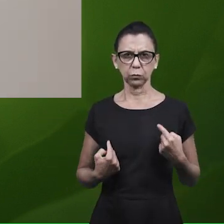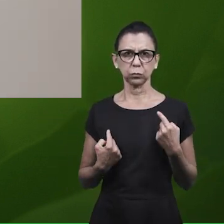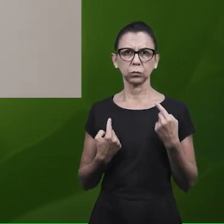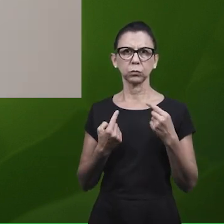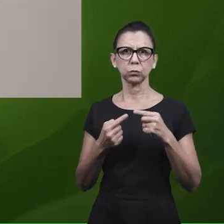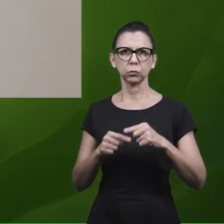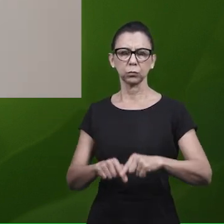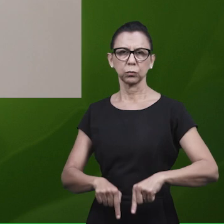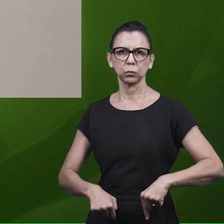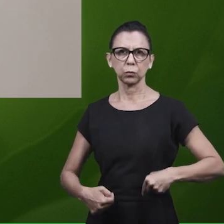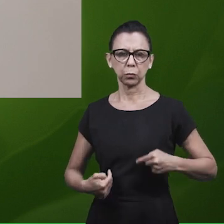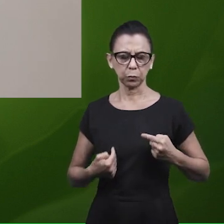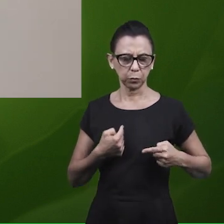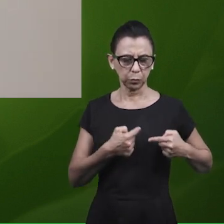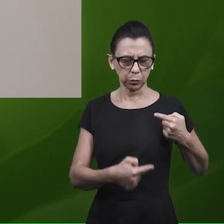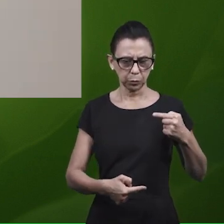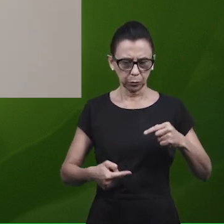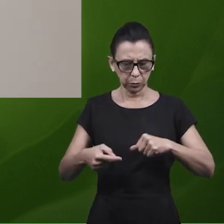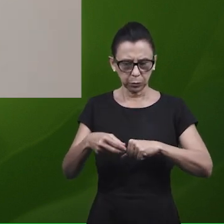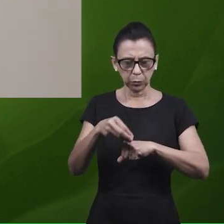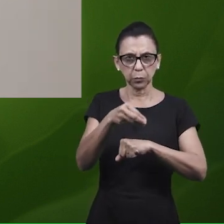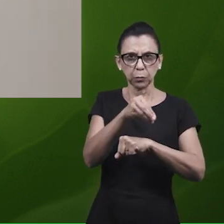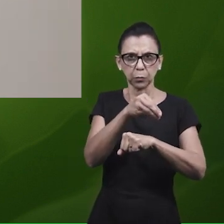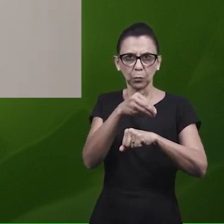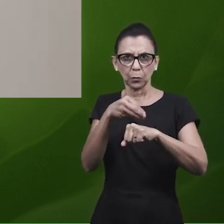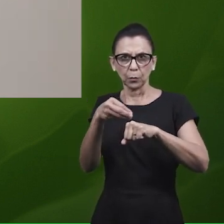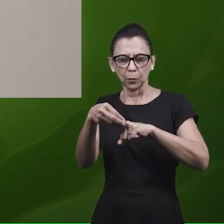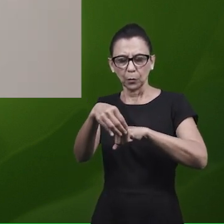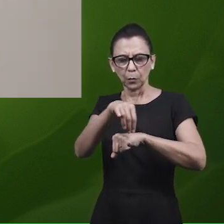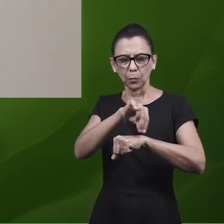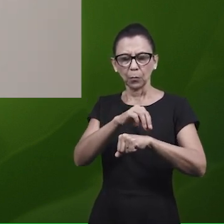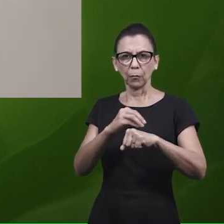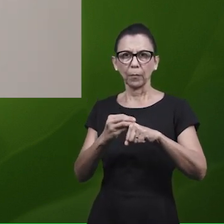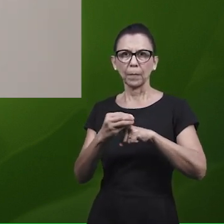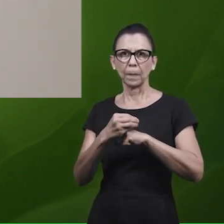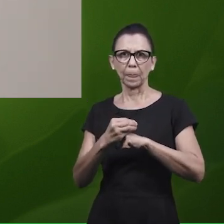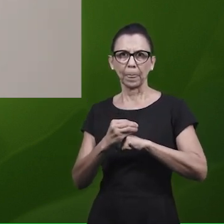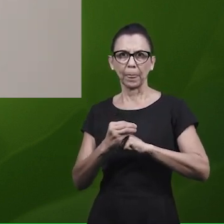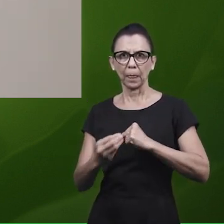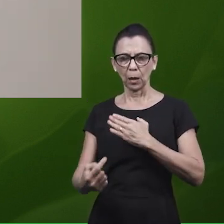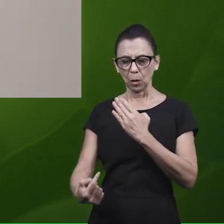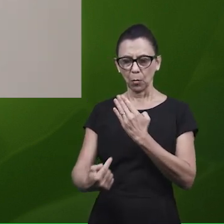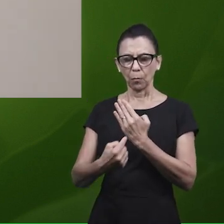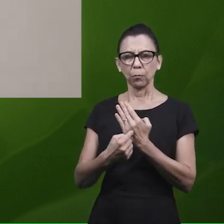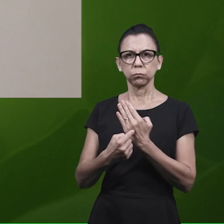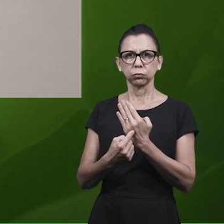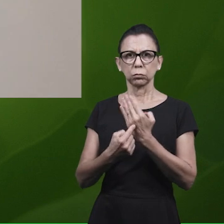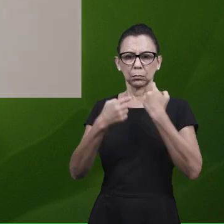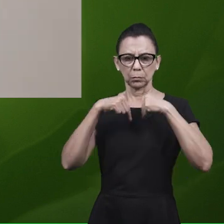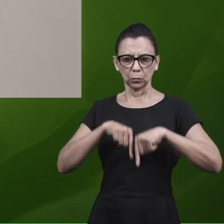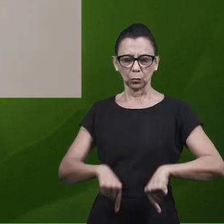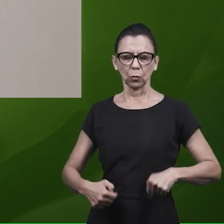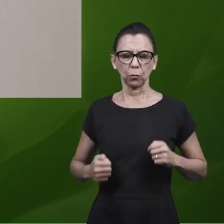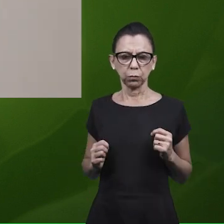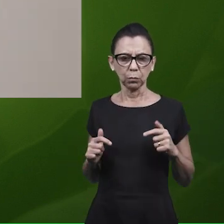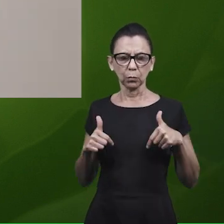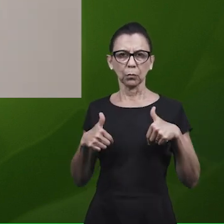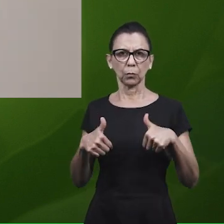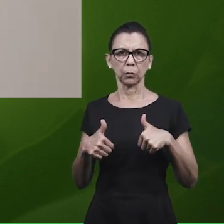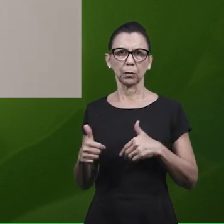agissent dans un processus de communication cellulaire en réponse à une inflammation.